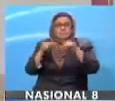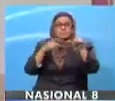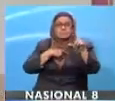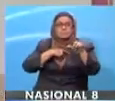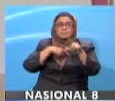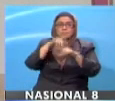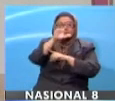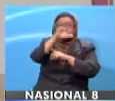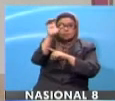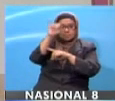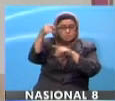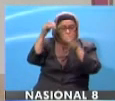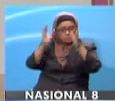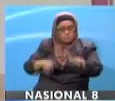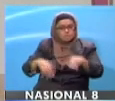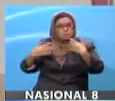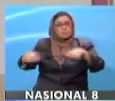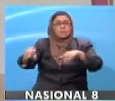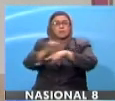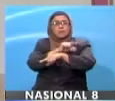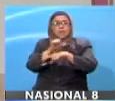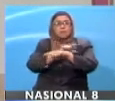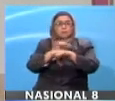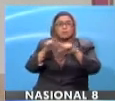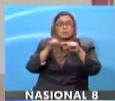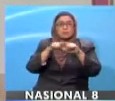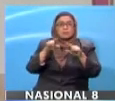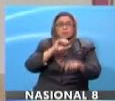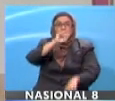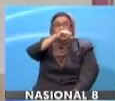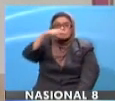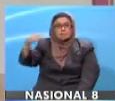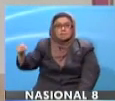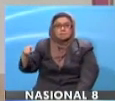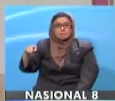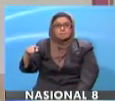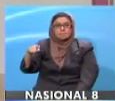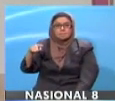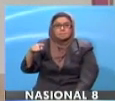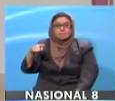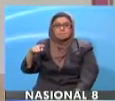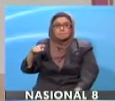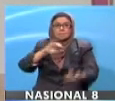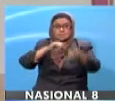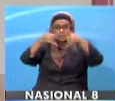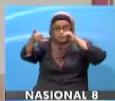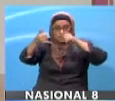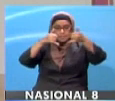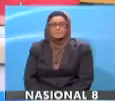seluruh dunia telah menggunakan aplikasi Skype untuk berhubung dengan rakan dan keluarga mereka.